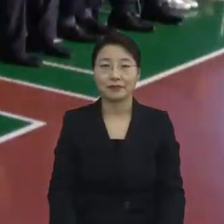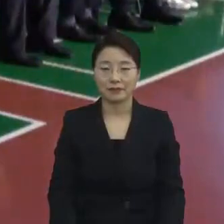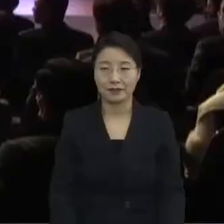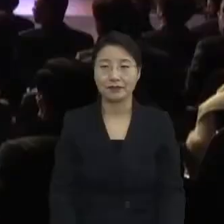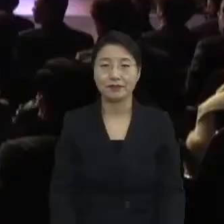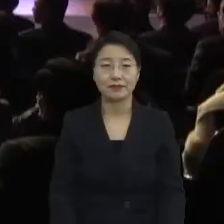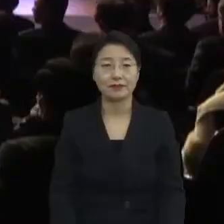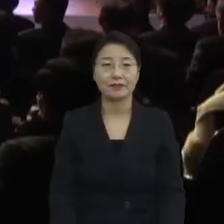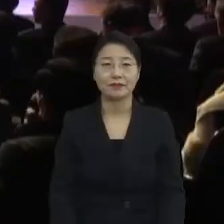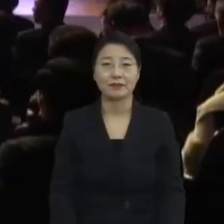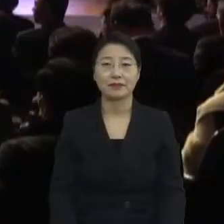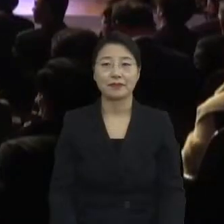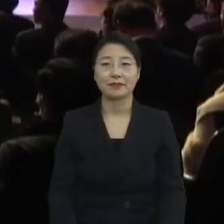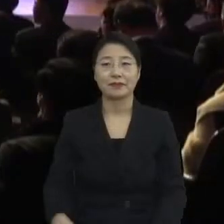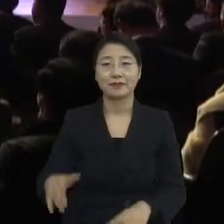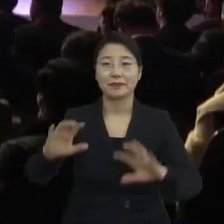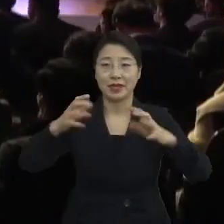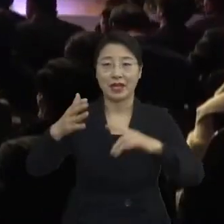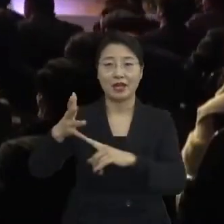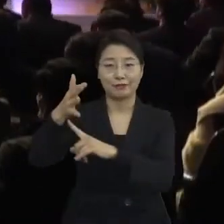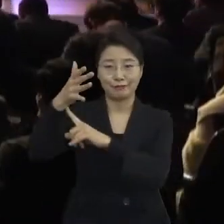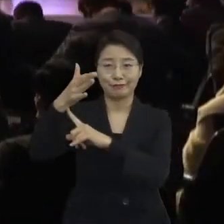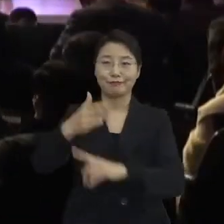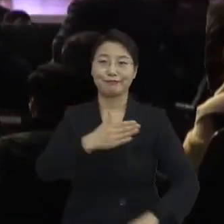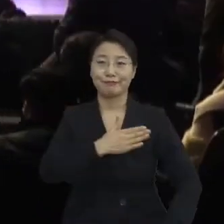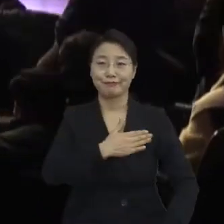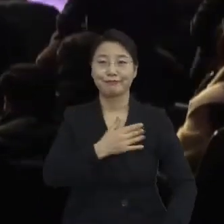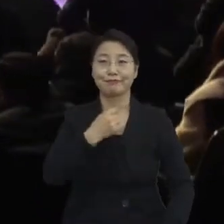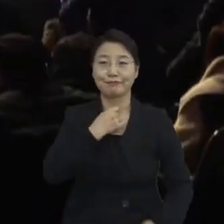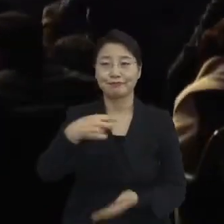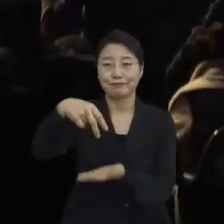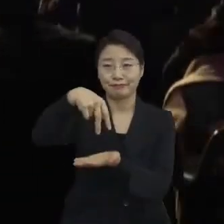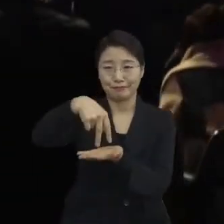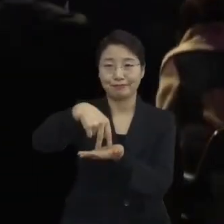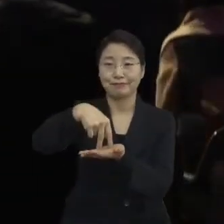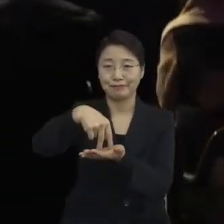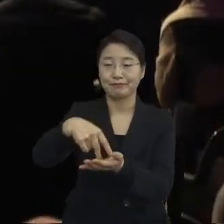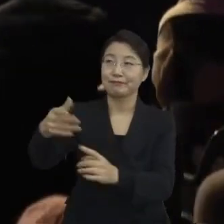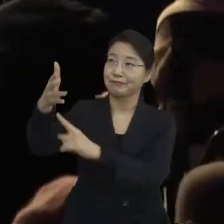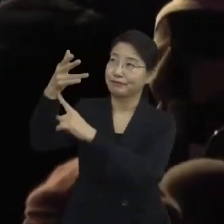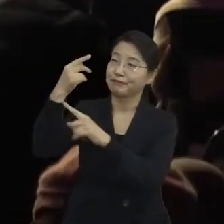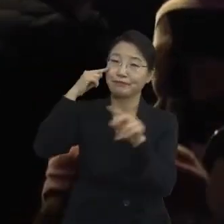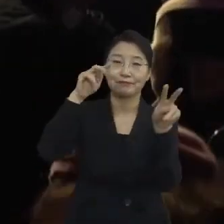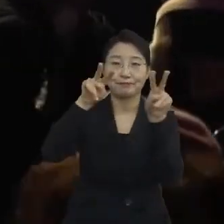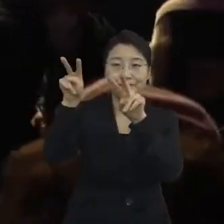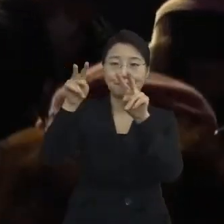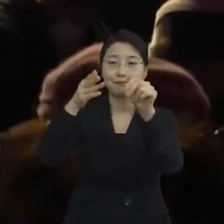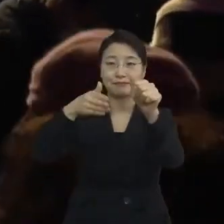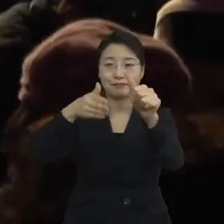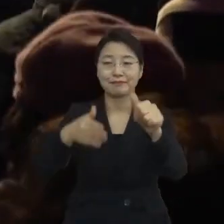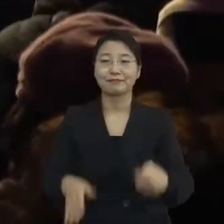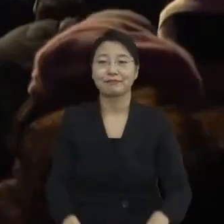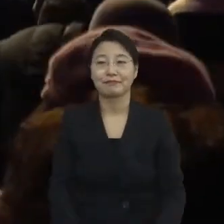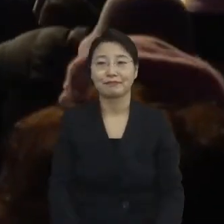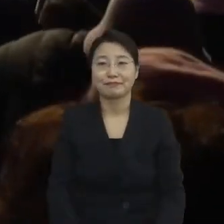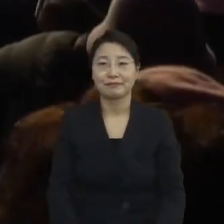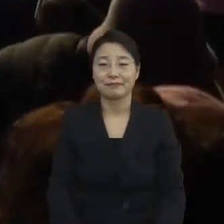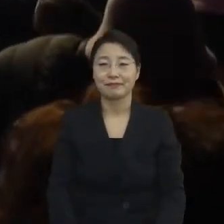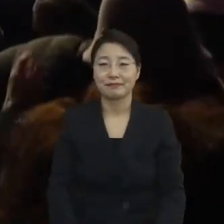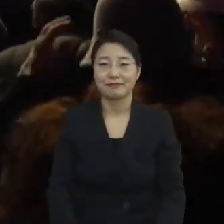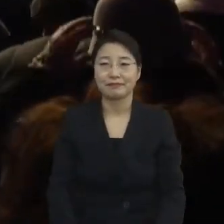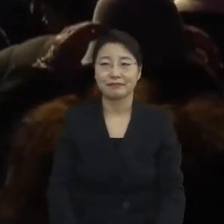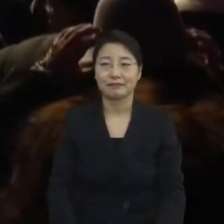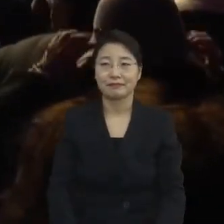먼저 국민의례를 하겠습니다. 모두 자리에서 일어나 무대에 있는 국기를 향해 주시기 바랍니다.